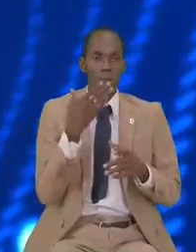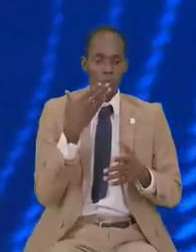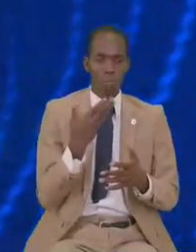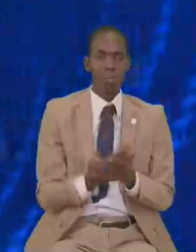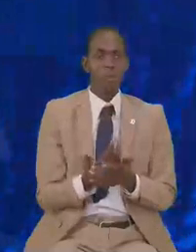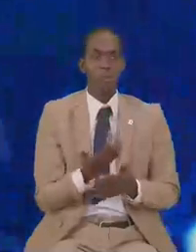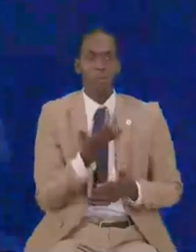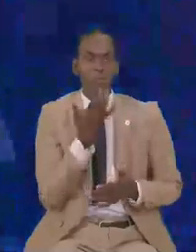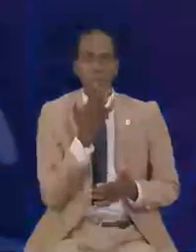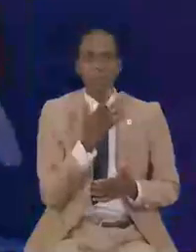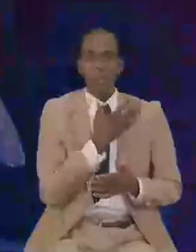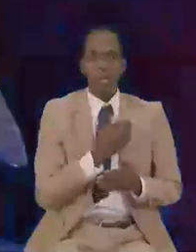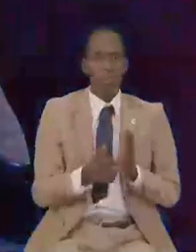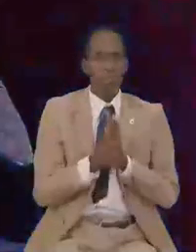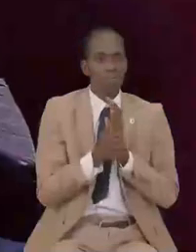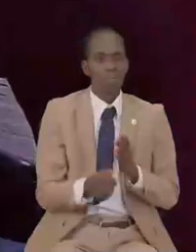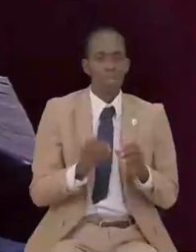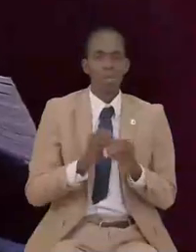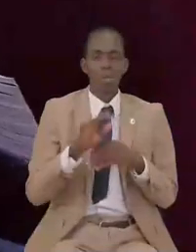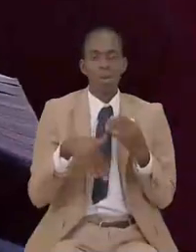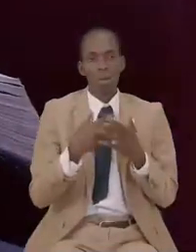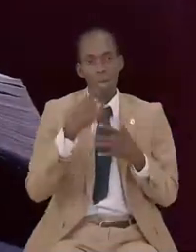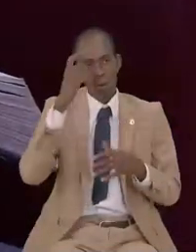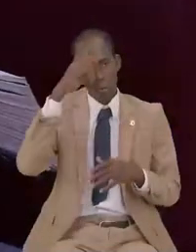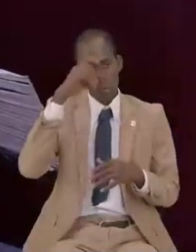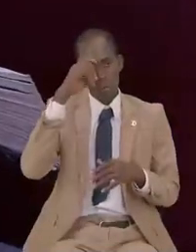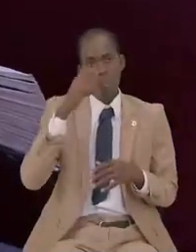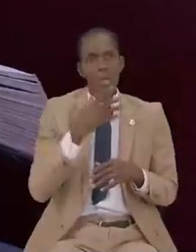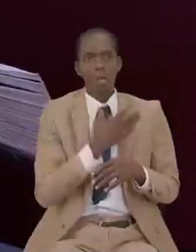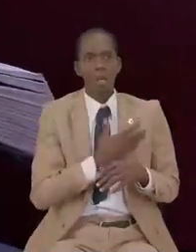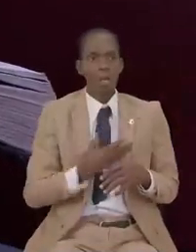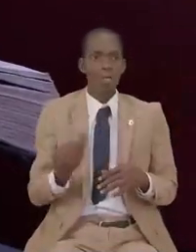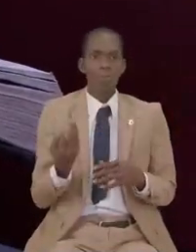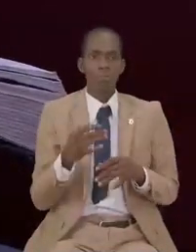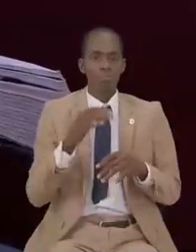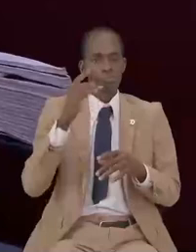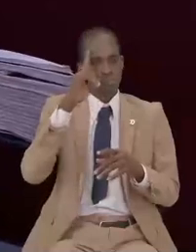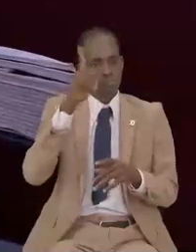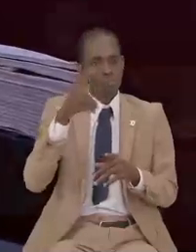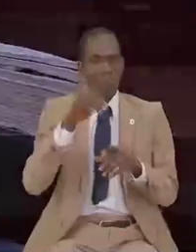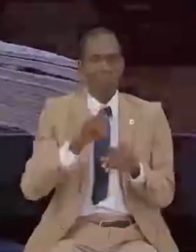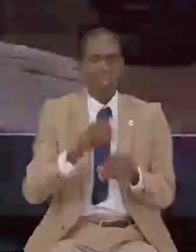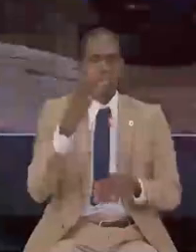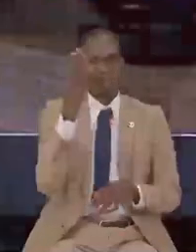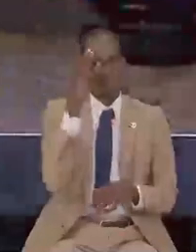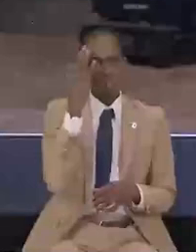de figure, doués de sagesse, d'intelligence et d'instruction,